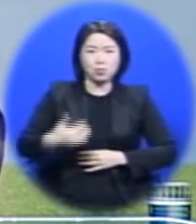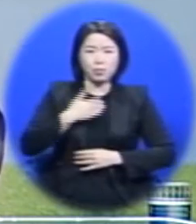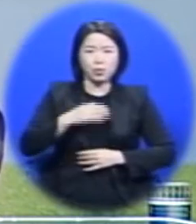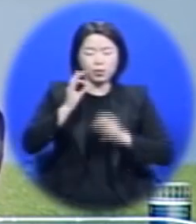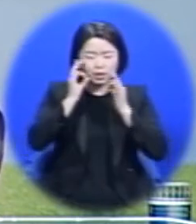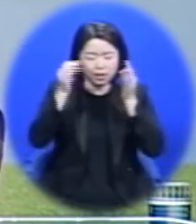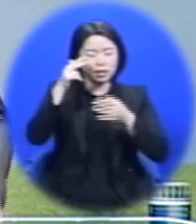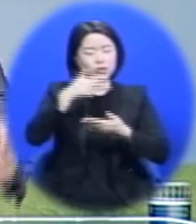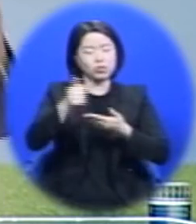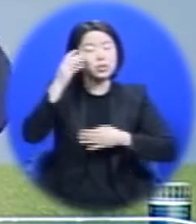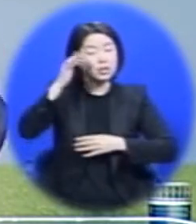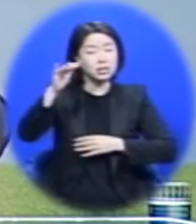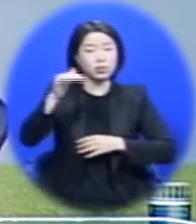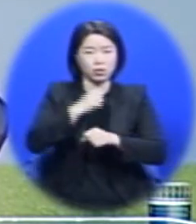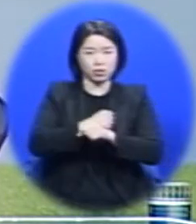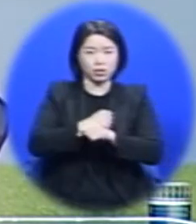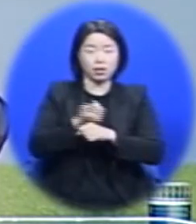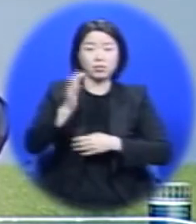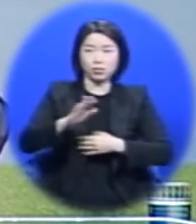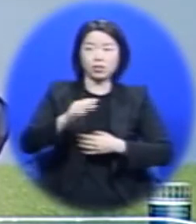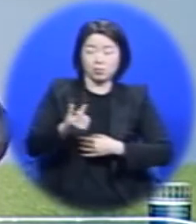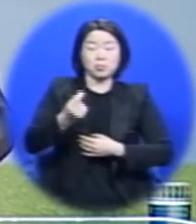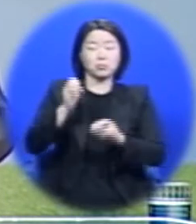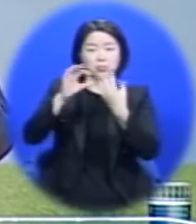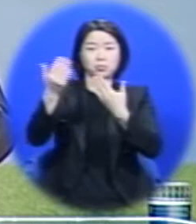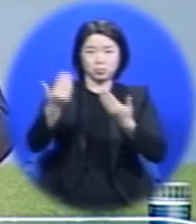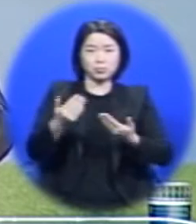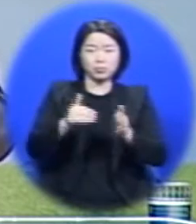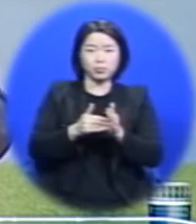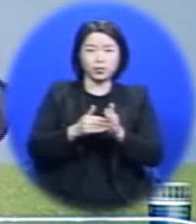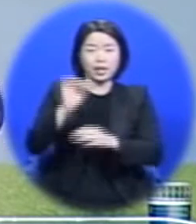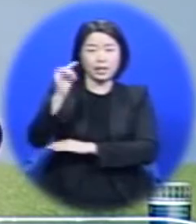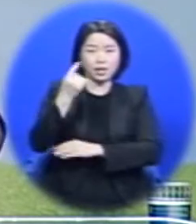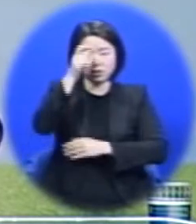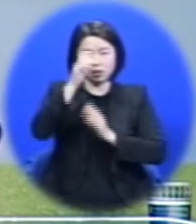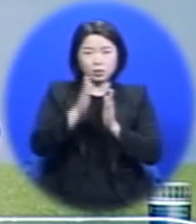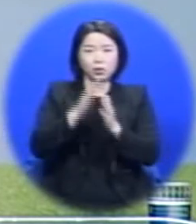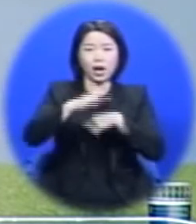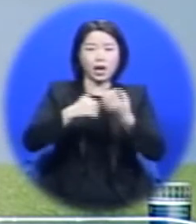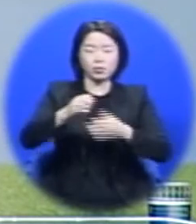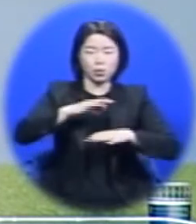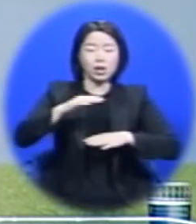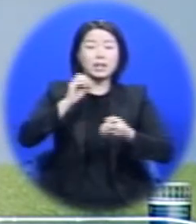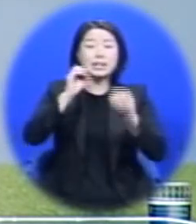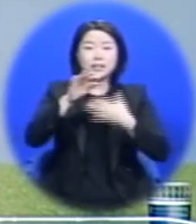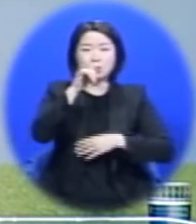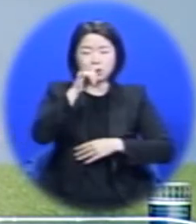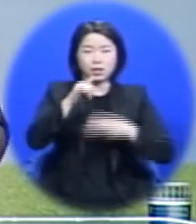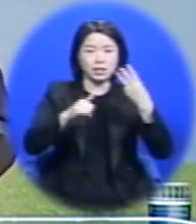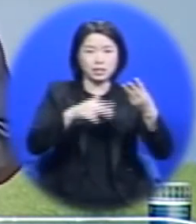그리워합니다. 그런데 금방 응답받습니다. 이 다윗의 기도에 하나님이 놀랍게 응답하시는데